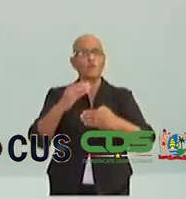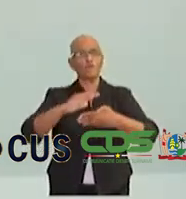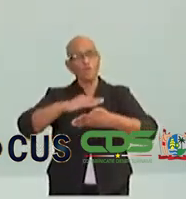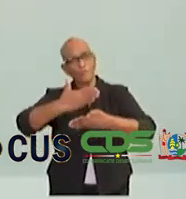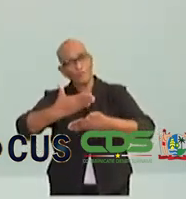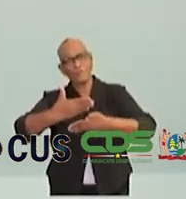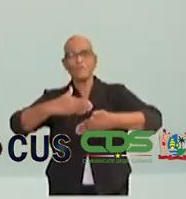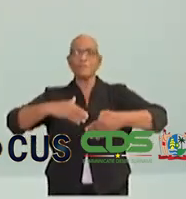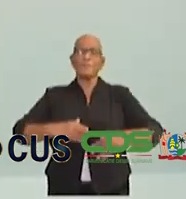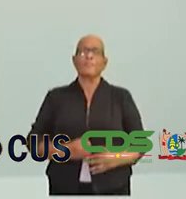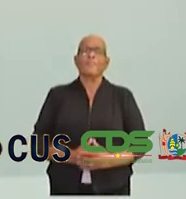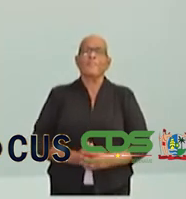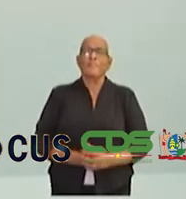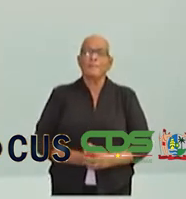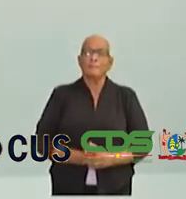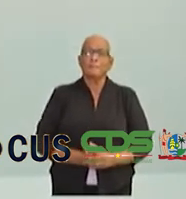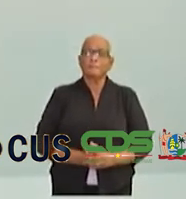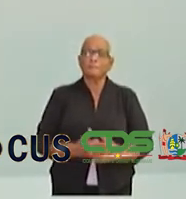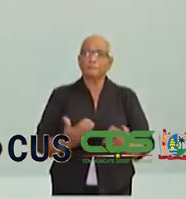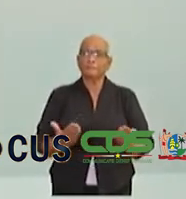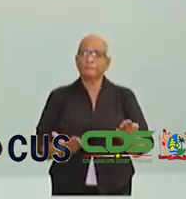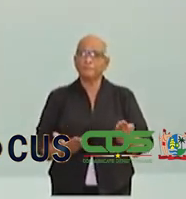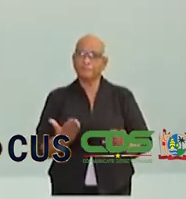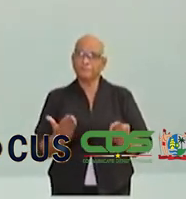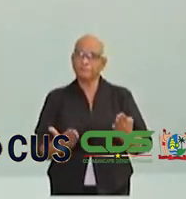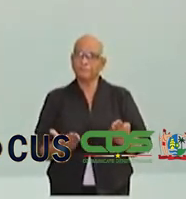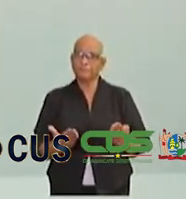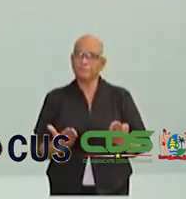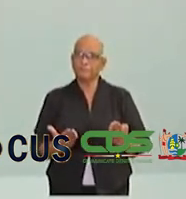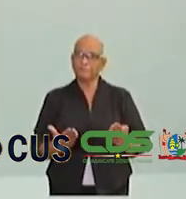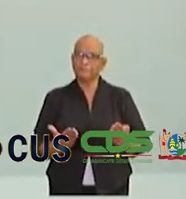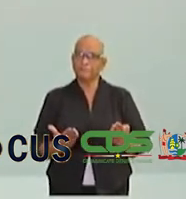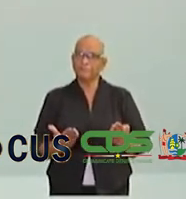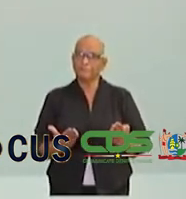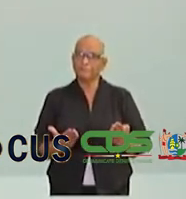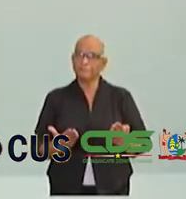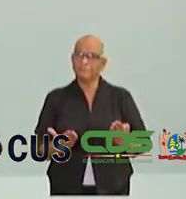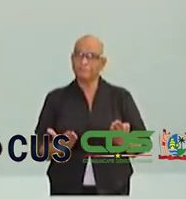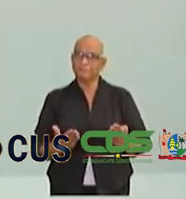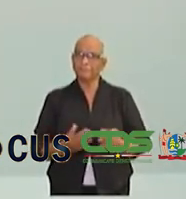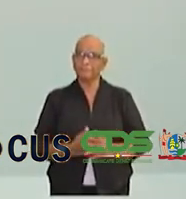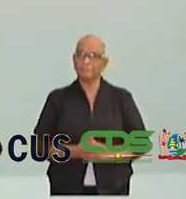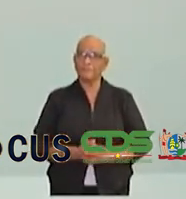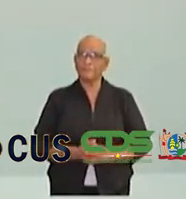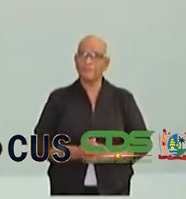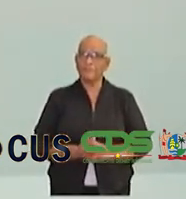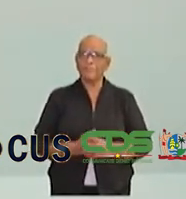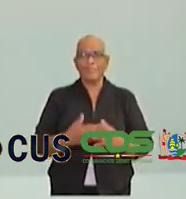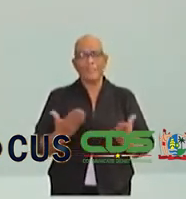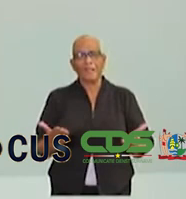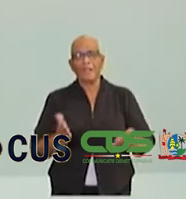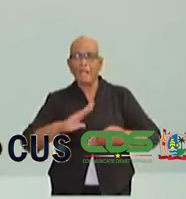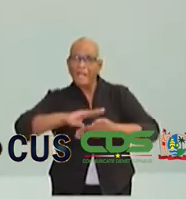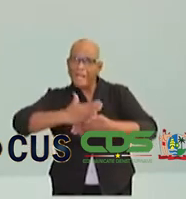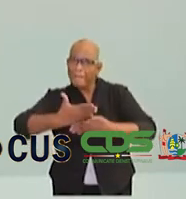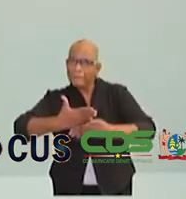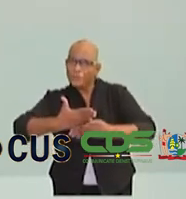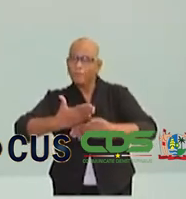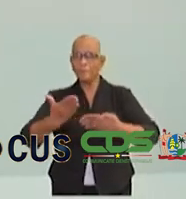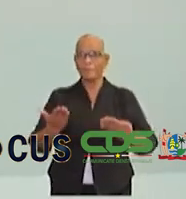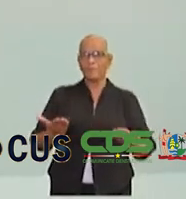vanuit het curriculum dat in de laptops